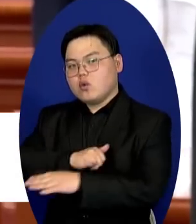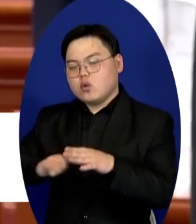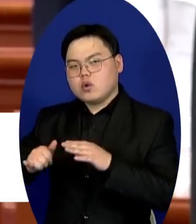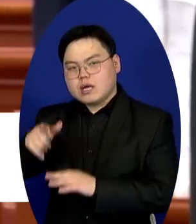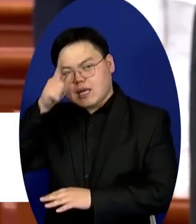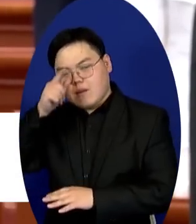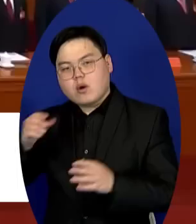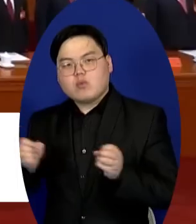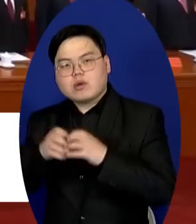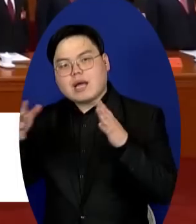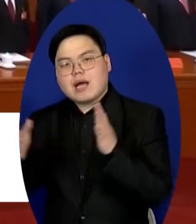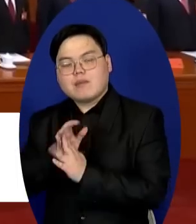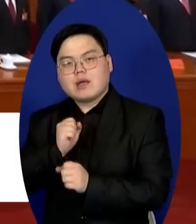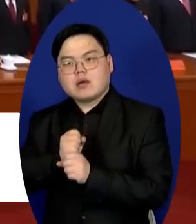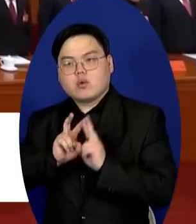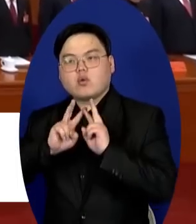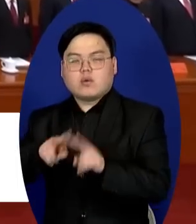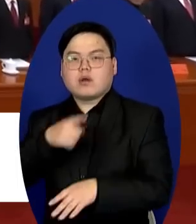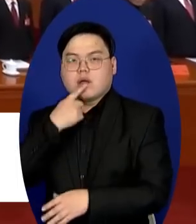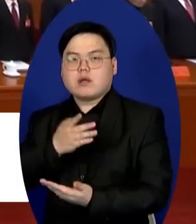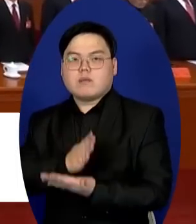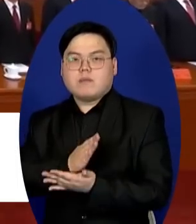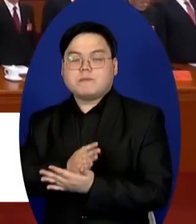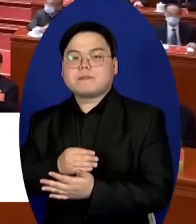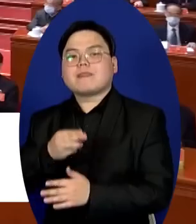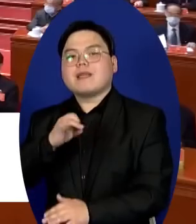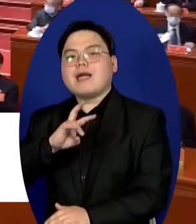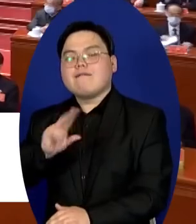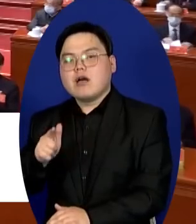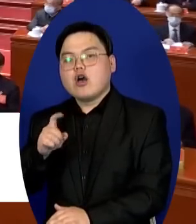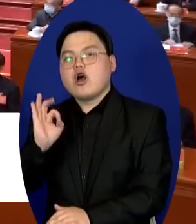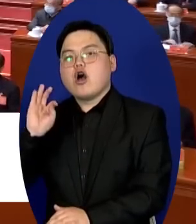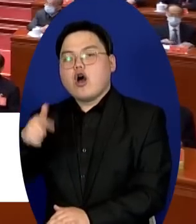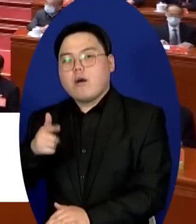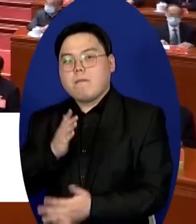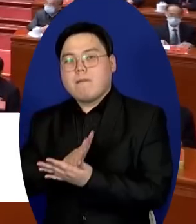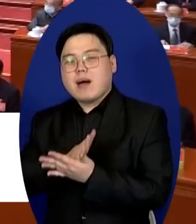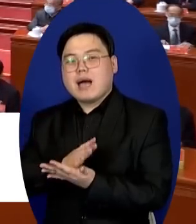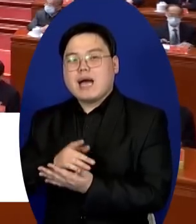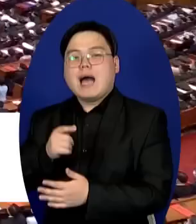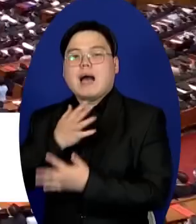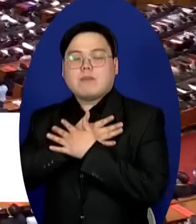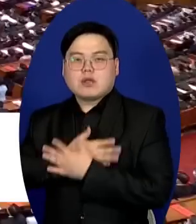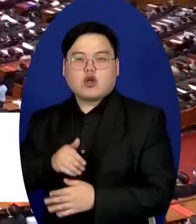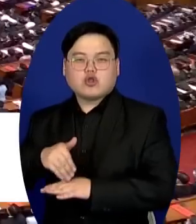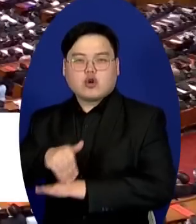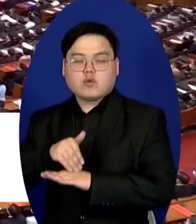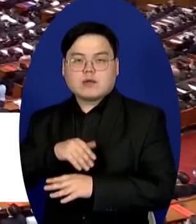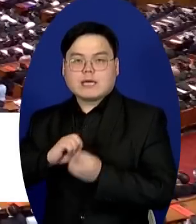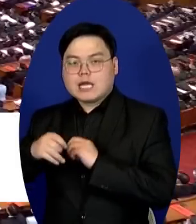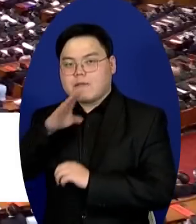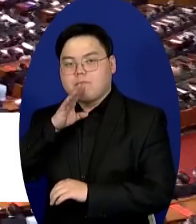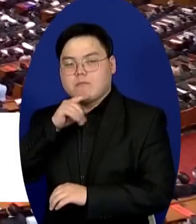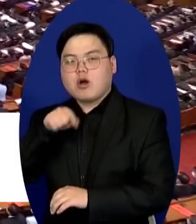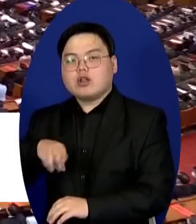бүтээлж хамтран ажиллахын төлөө байр суурь нотлсон байна. Ингээд 50-ны хойгийг дамансан их 50 доктортой байдлыг хангаж тус бүсдэх одоогийн